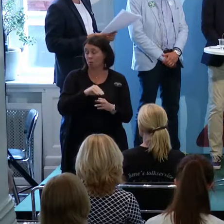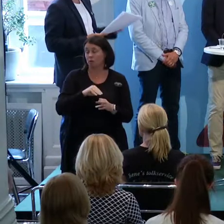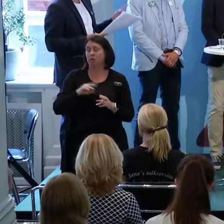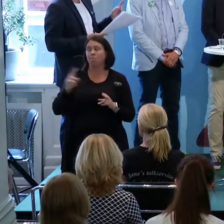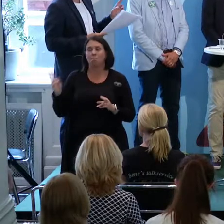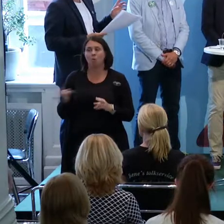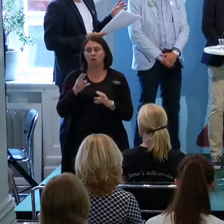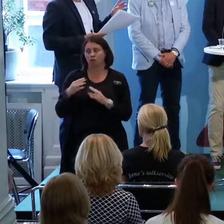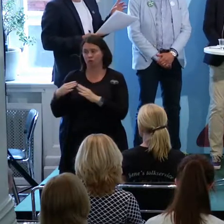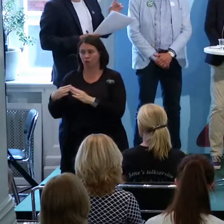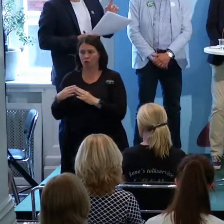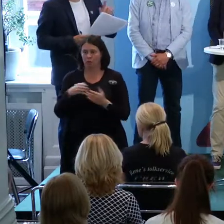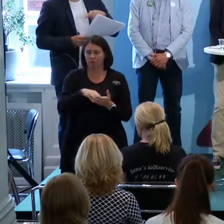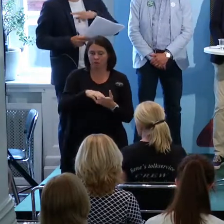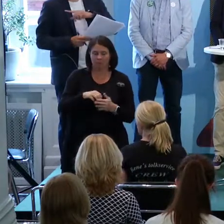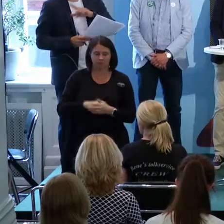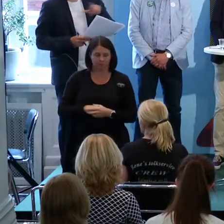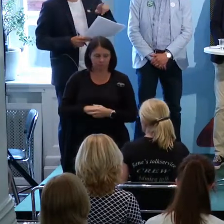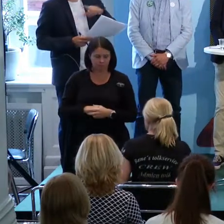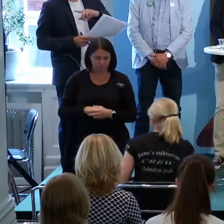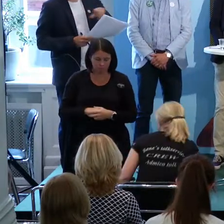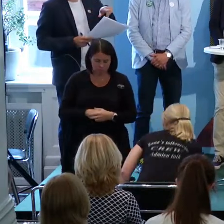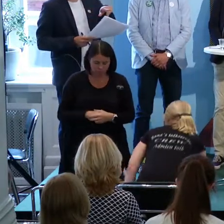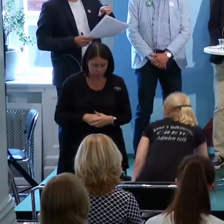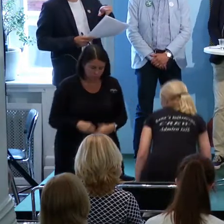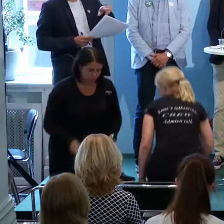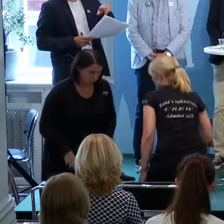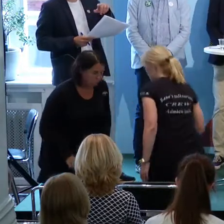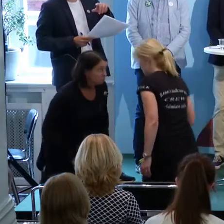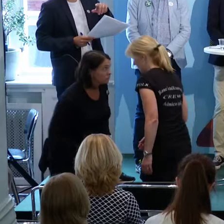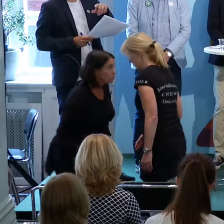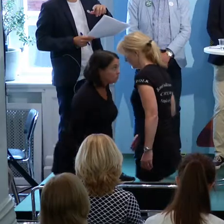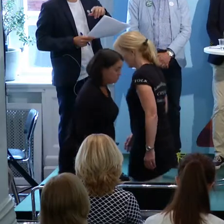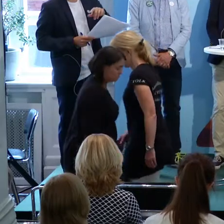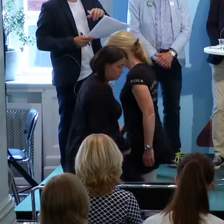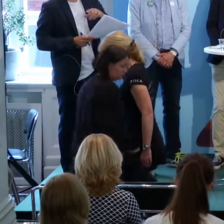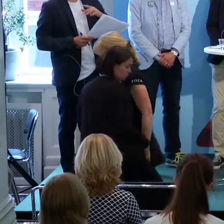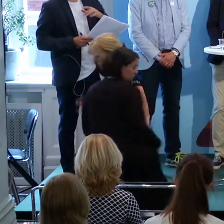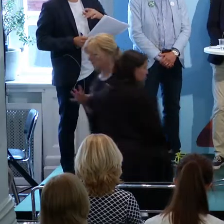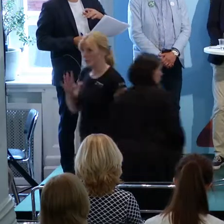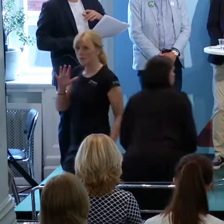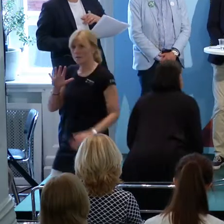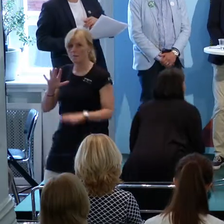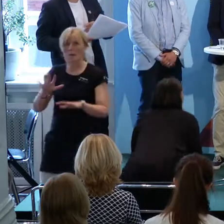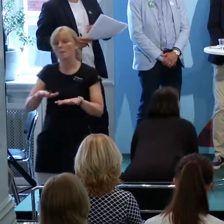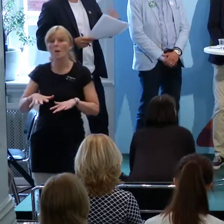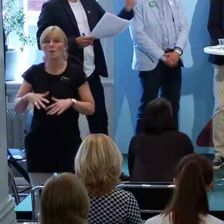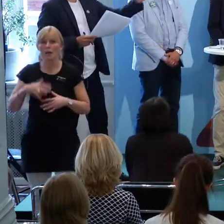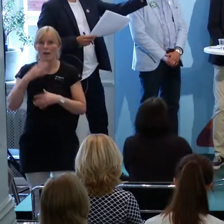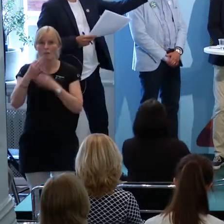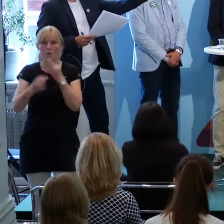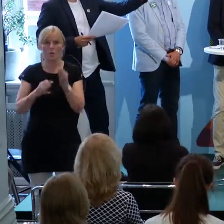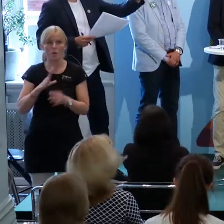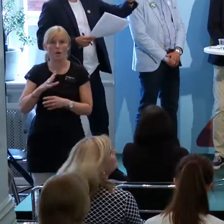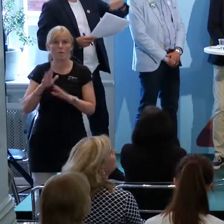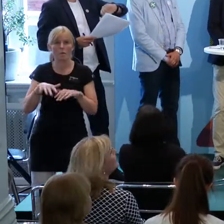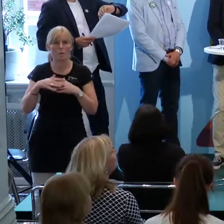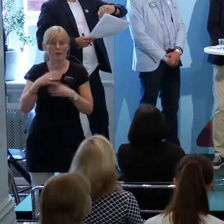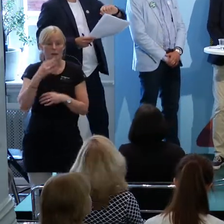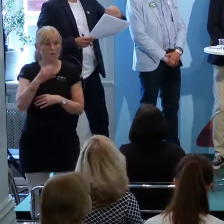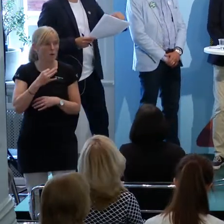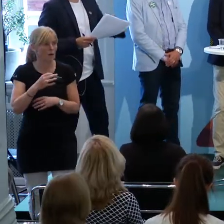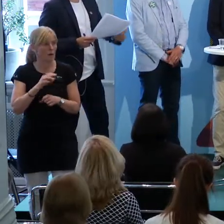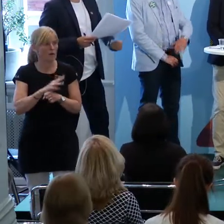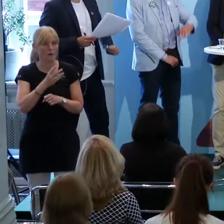och. Jag skulle egentligen vilja släppa in lite publika frågor. Har vi någon, inte någon, papp, vad gör? Nej,